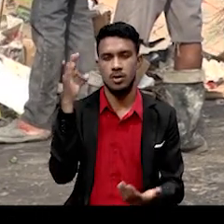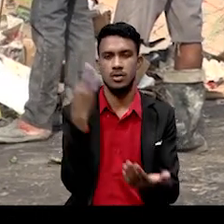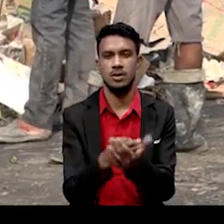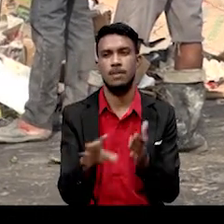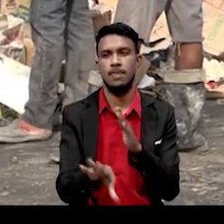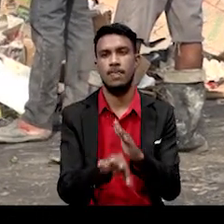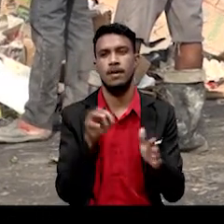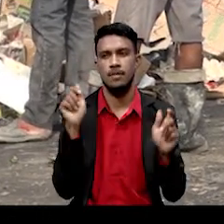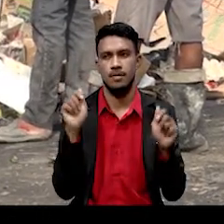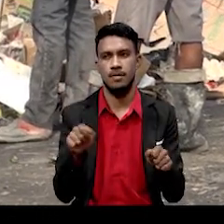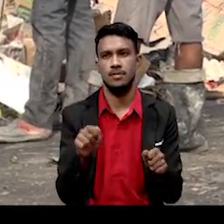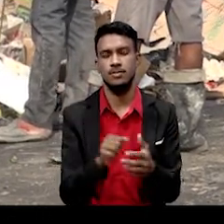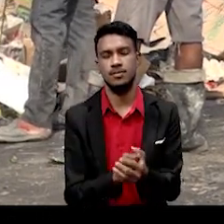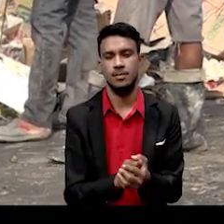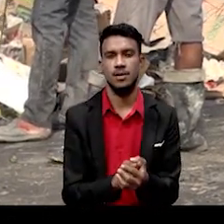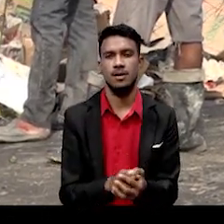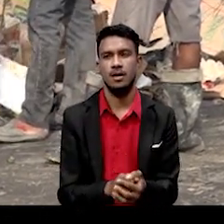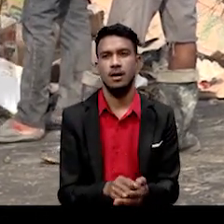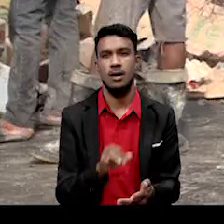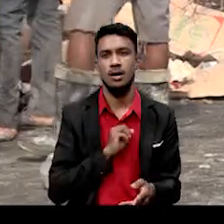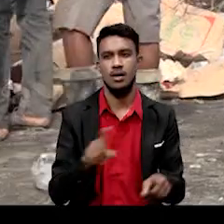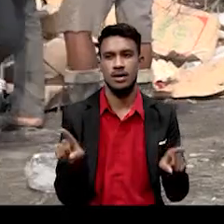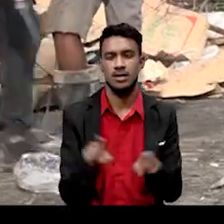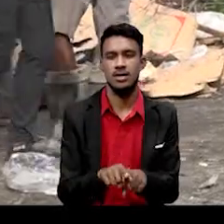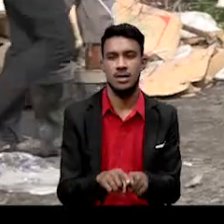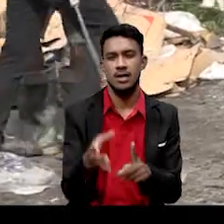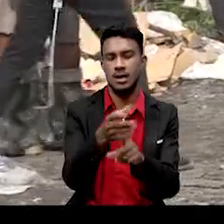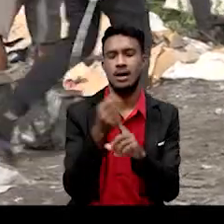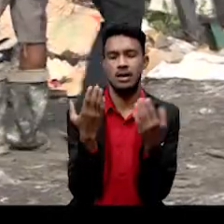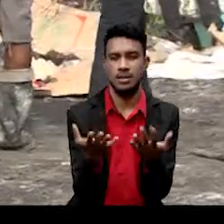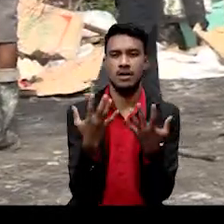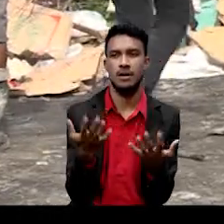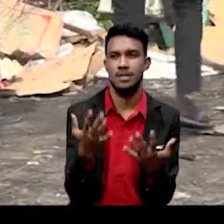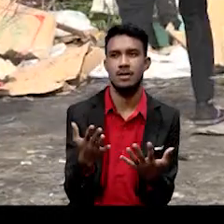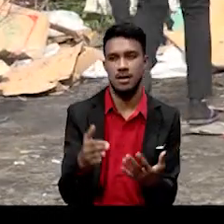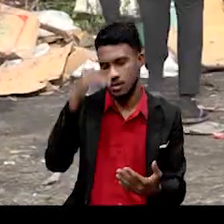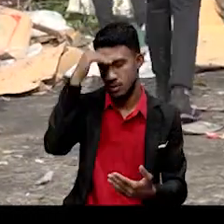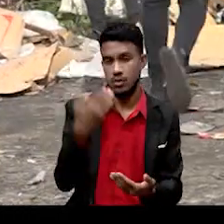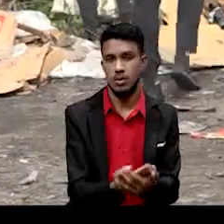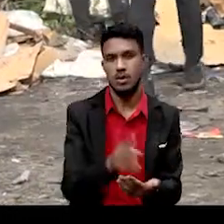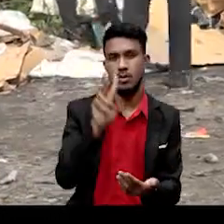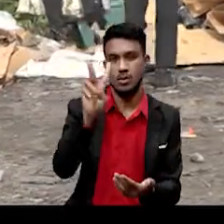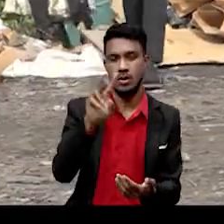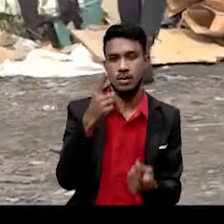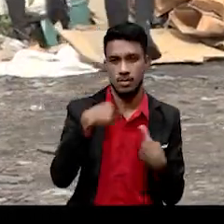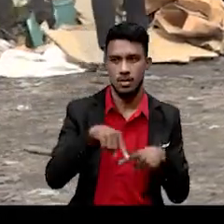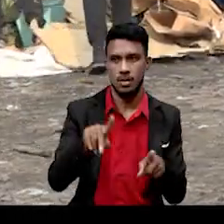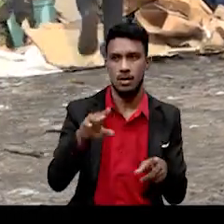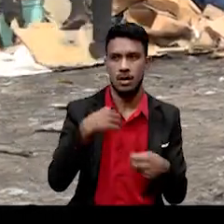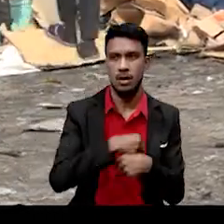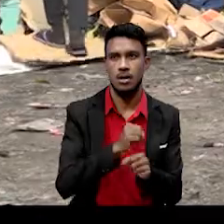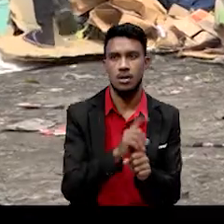yung babibig ka. Hawan sa kar, kamang dit, pero hindi ang nungan ruwan ay ba, halaw yun